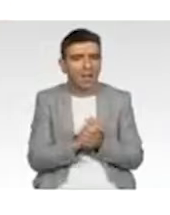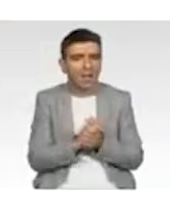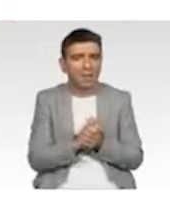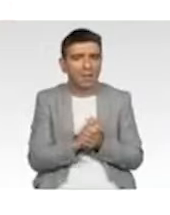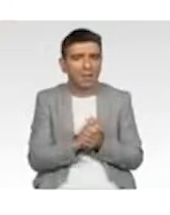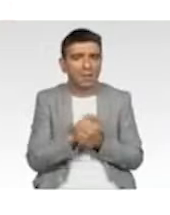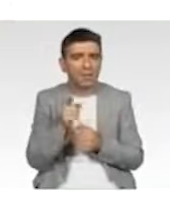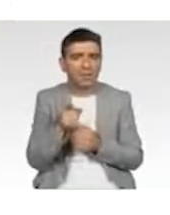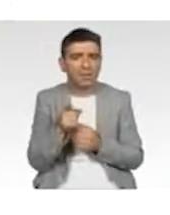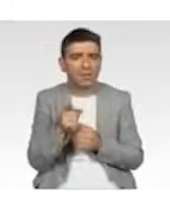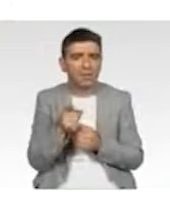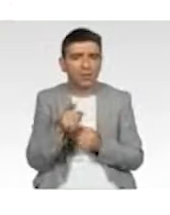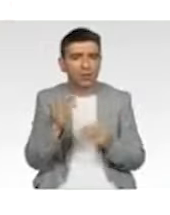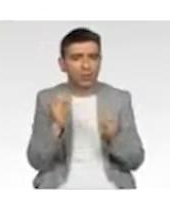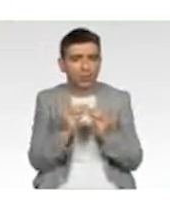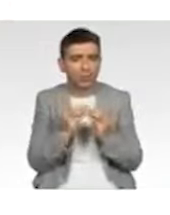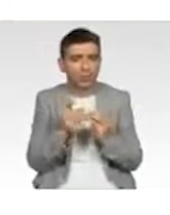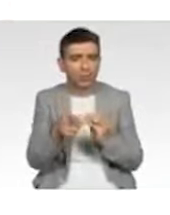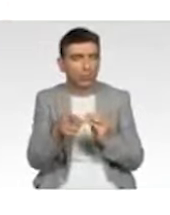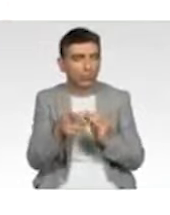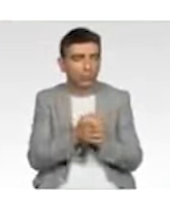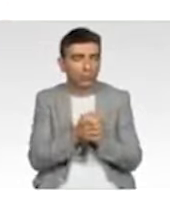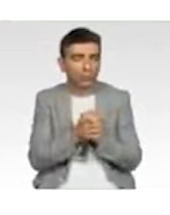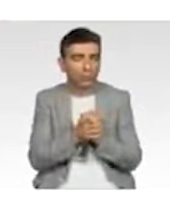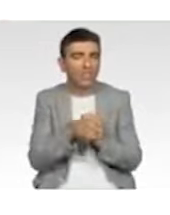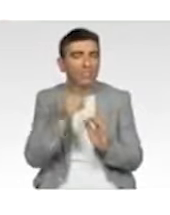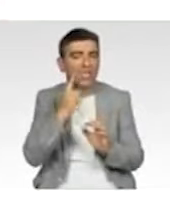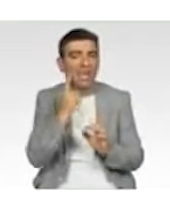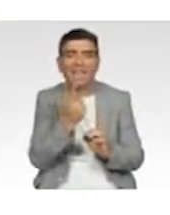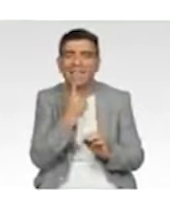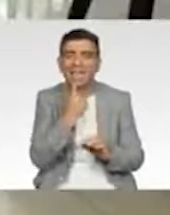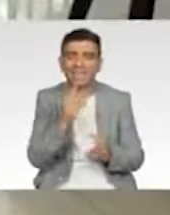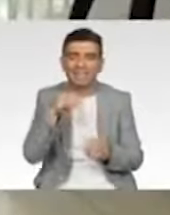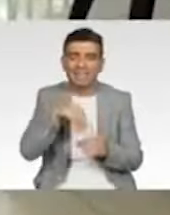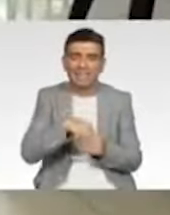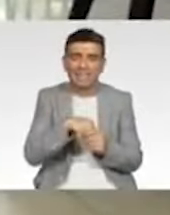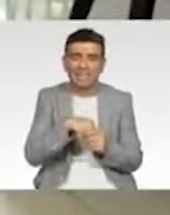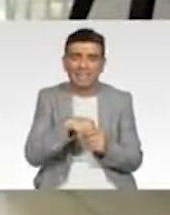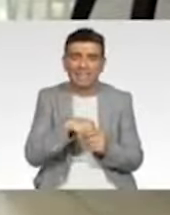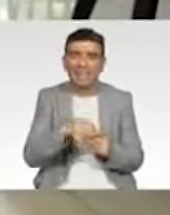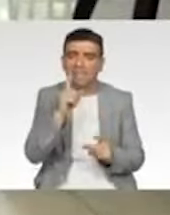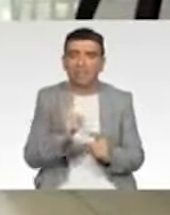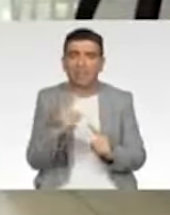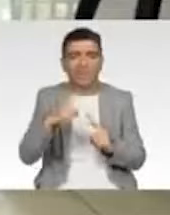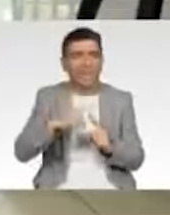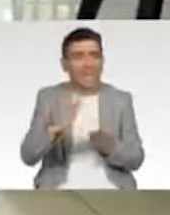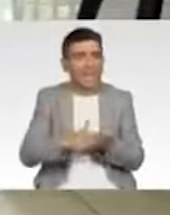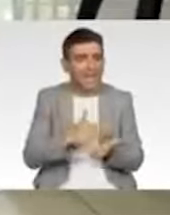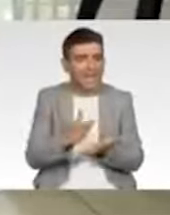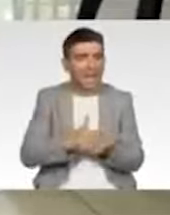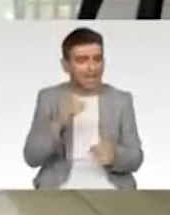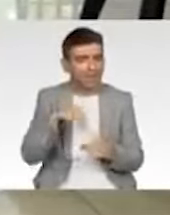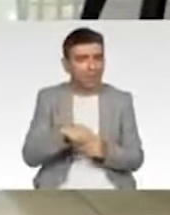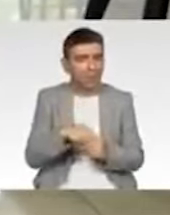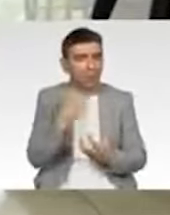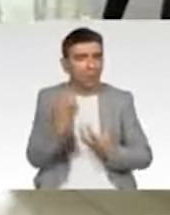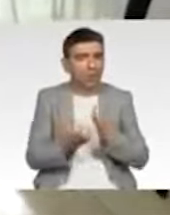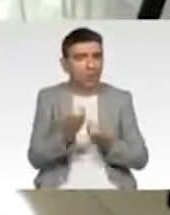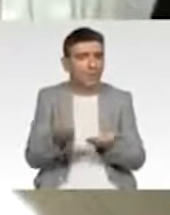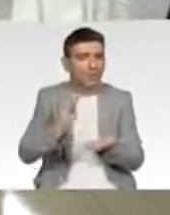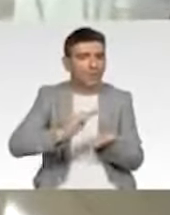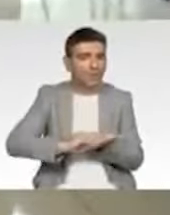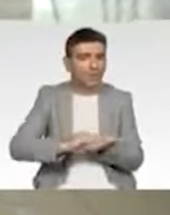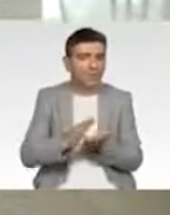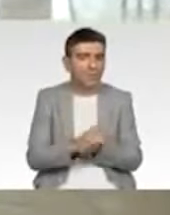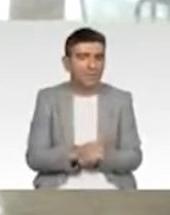biz yumurtayı şekerle tatlandırıyoruz. Önce tereyağımızı eritiyoruz yine sobamızın üzerinde.